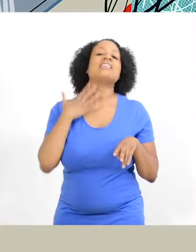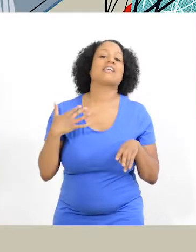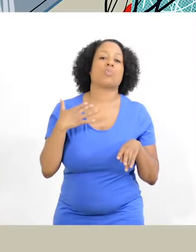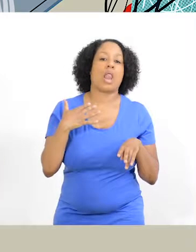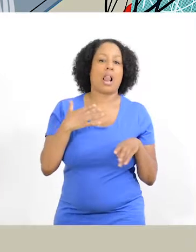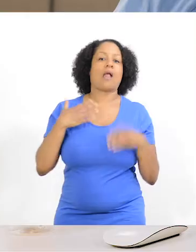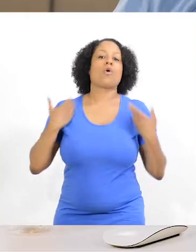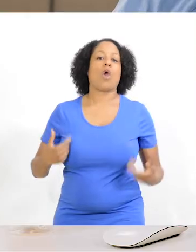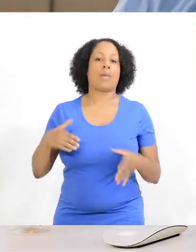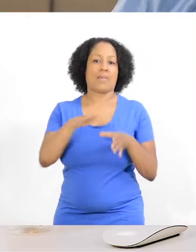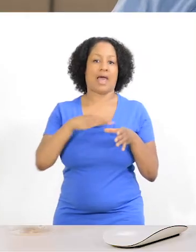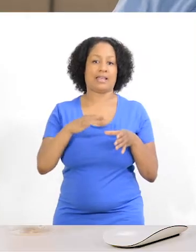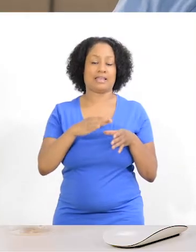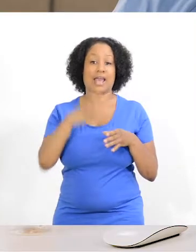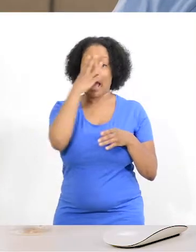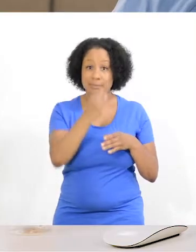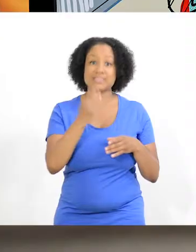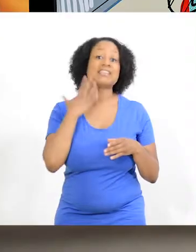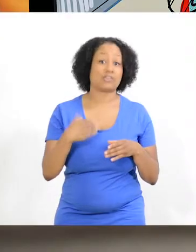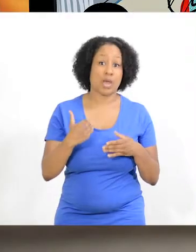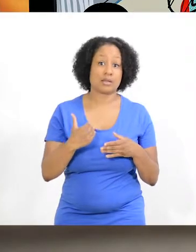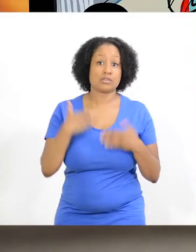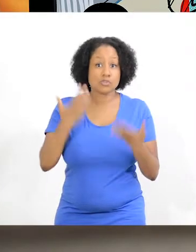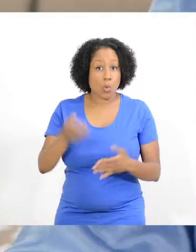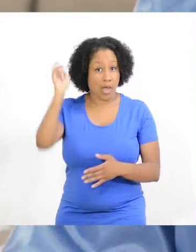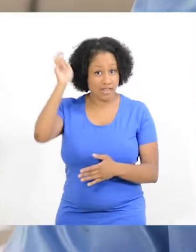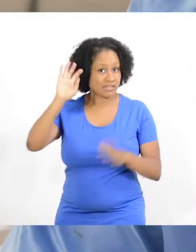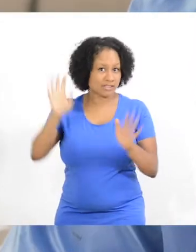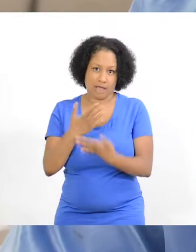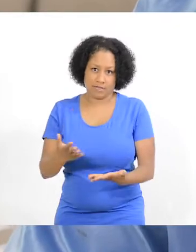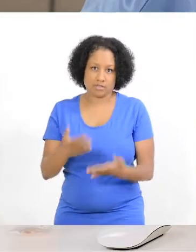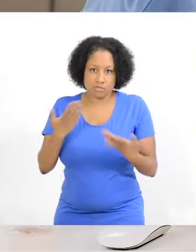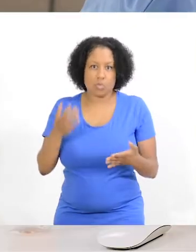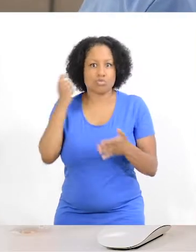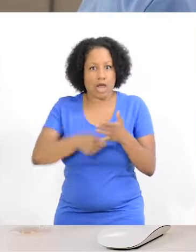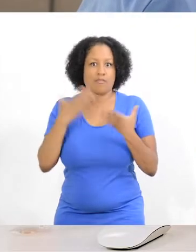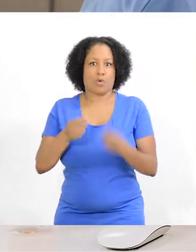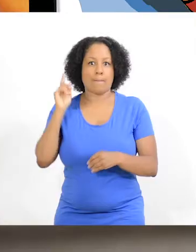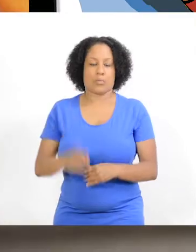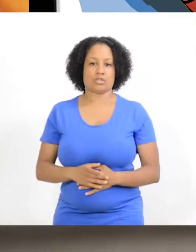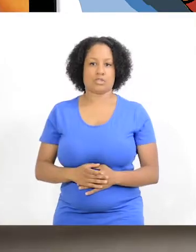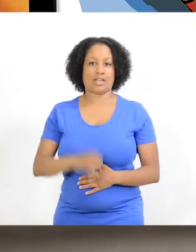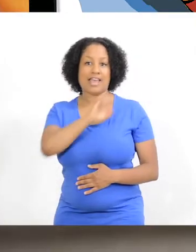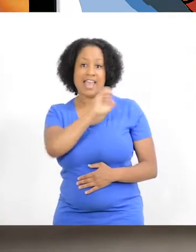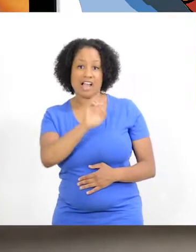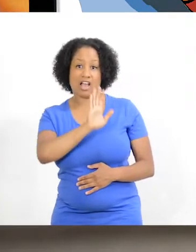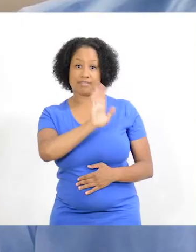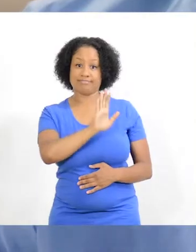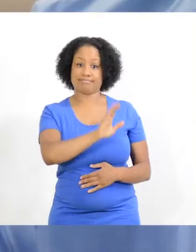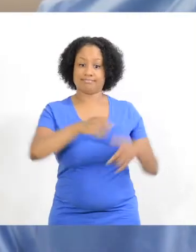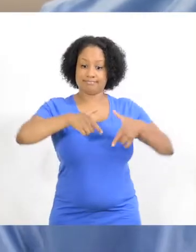einer sexuellen Absicht. Das dürfen Erwachsene nicht. Das ist eine Straftat. Bei Erkan geht es um Luisas Bilder, die sexuell erregend sein